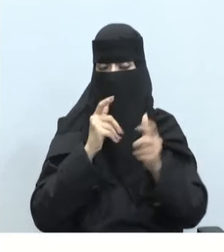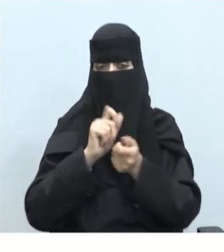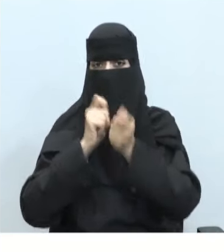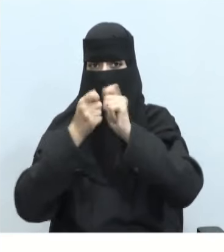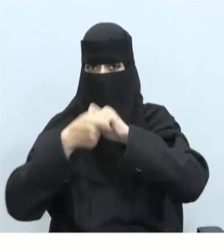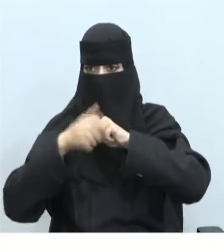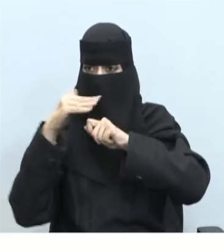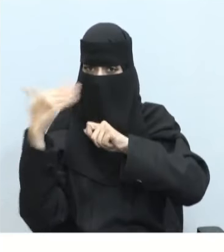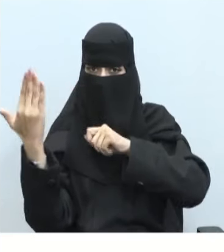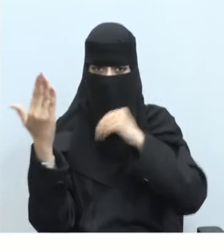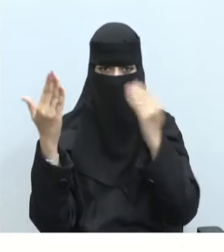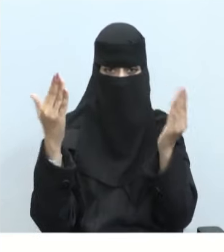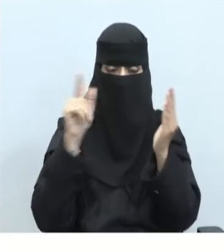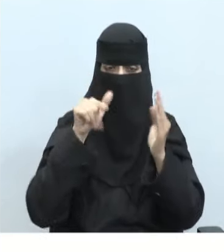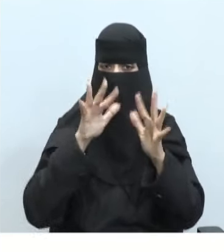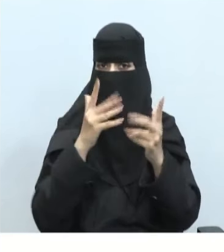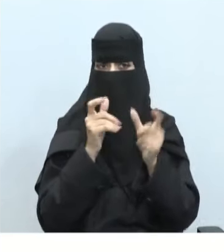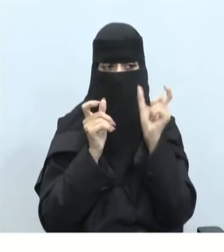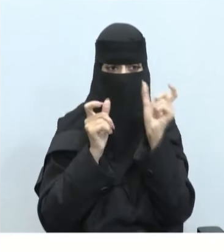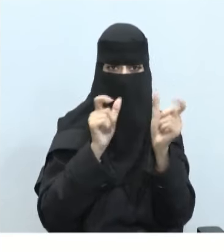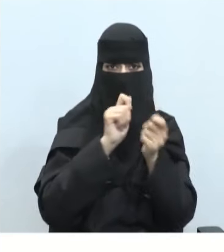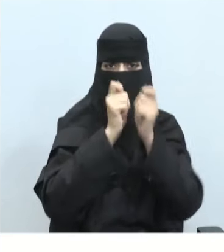وكذلك كيف يتم استبدال